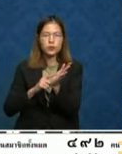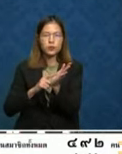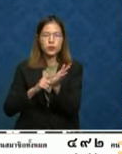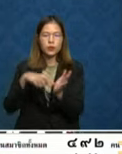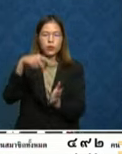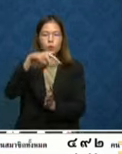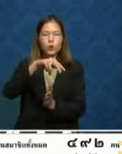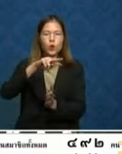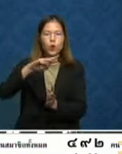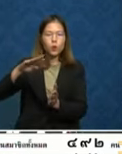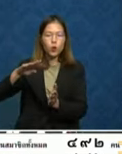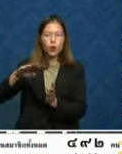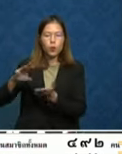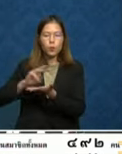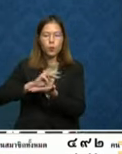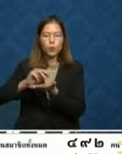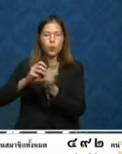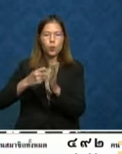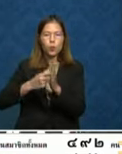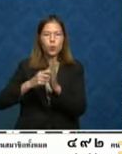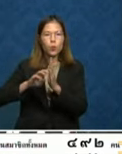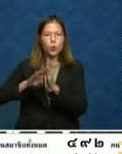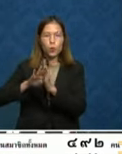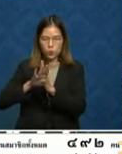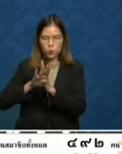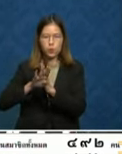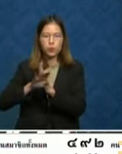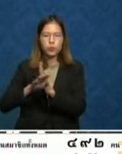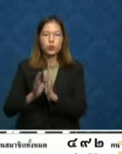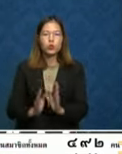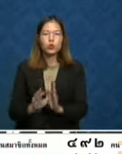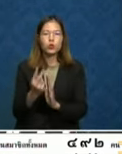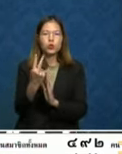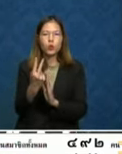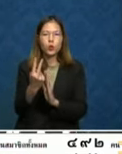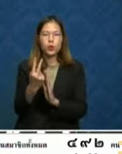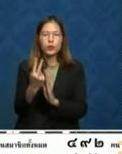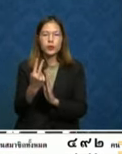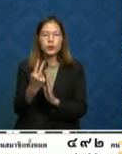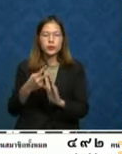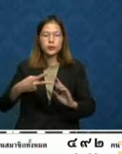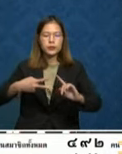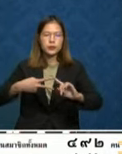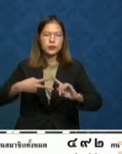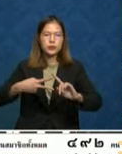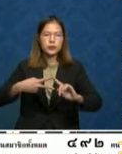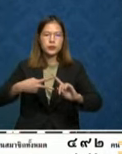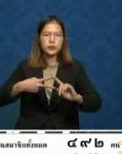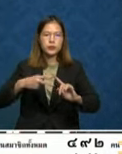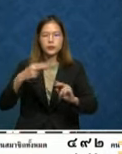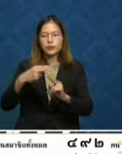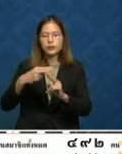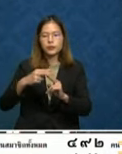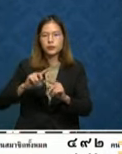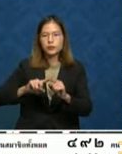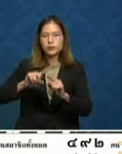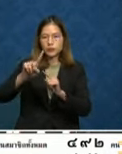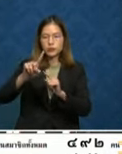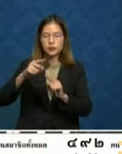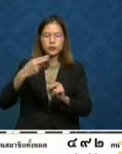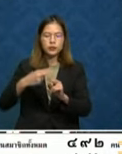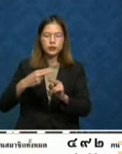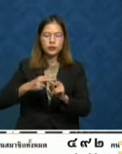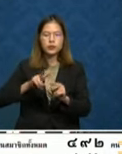อุบลราชธานีในสัดส่วนของพรรคพลังประชารัฐจำนวน 2ท่านดังนี้ครับ 1ดรสมชอบนิติพจน์ 2